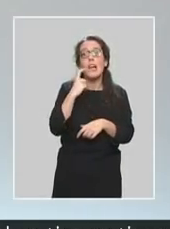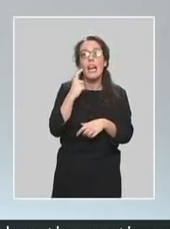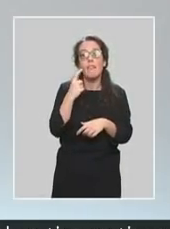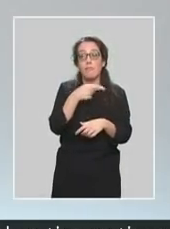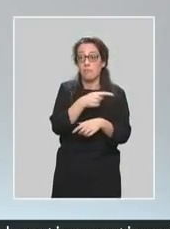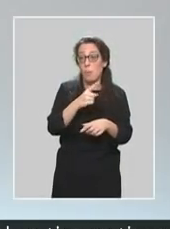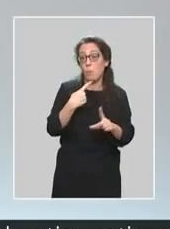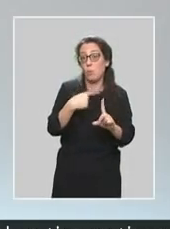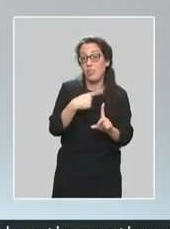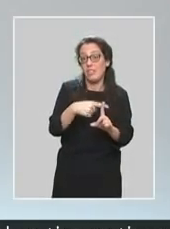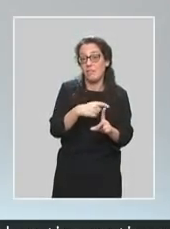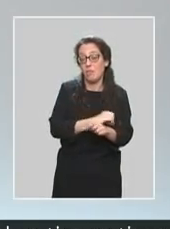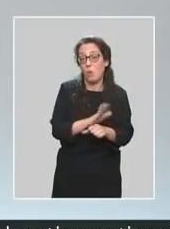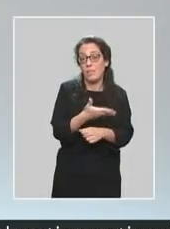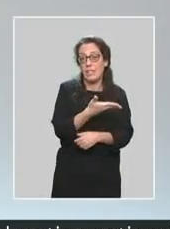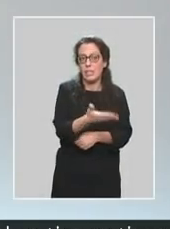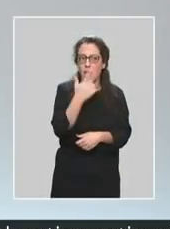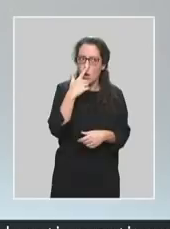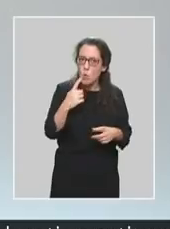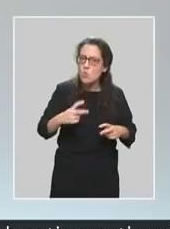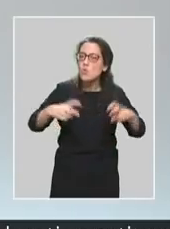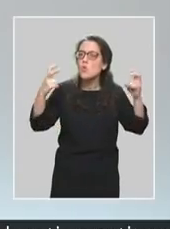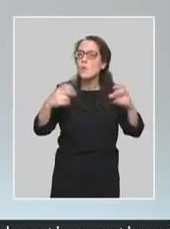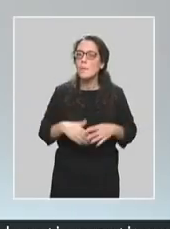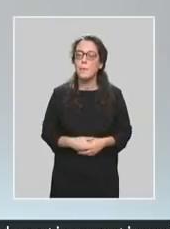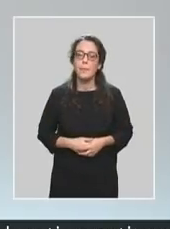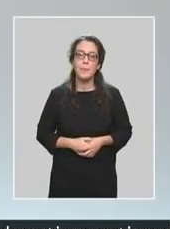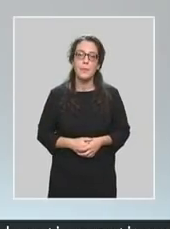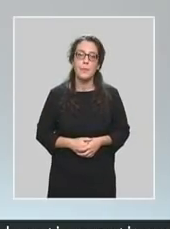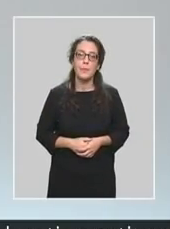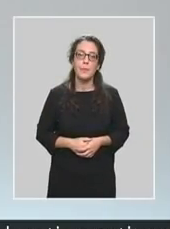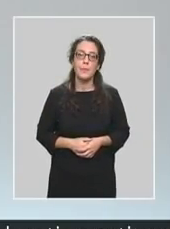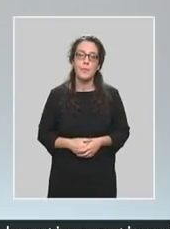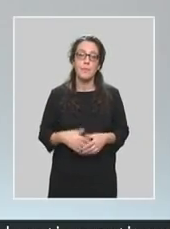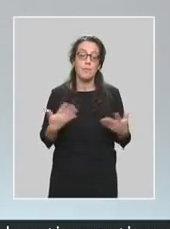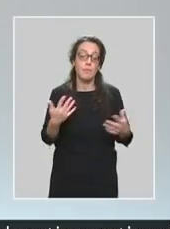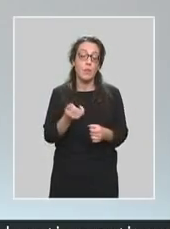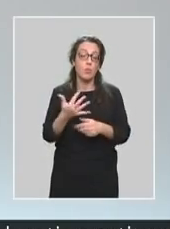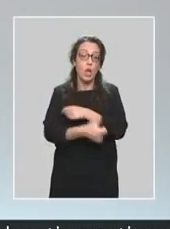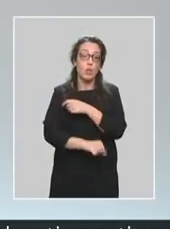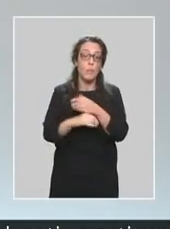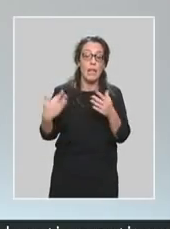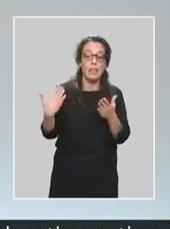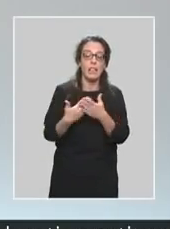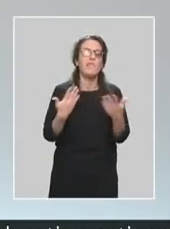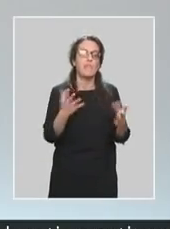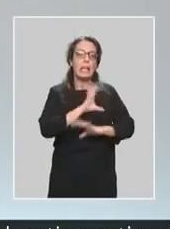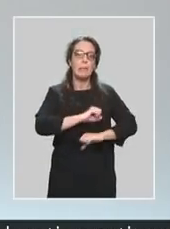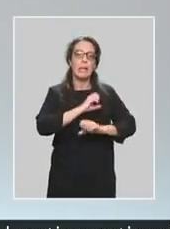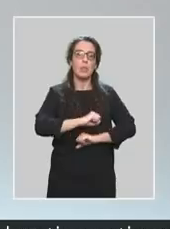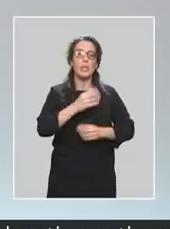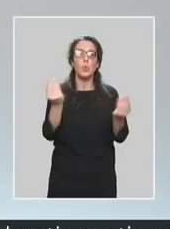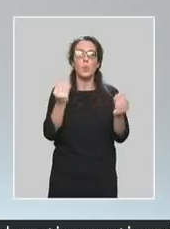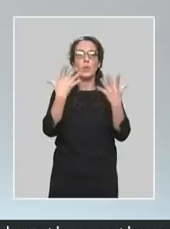Ce sont donc des chiffres qui sont assez importants. C'est pourquoi, depuis plusieurs semaines, nous avons lancé une expérimentation dans 10